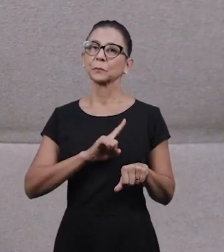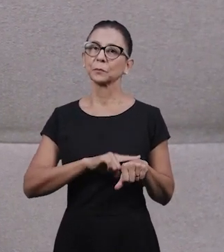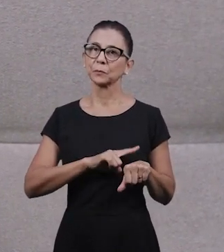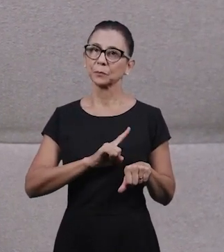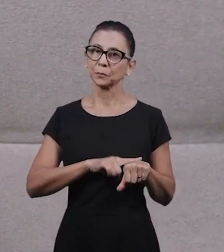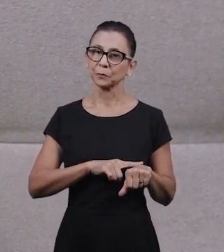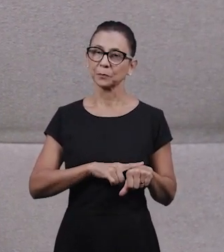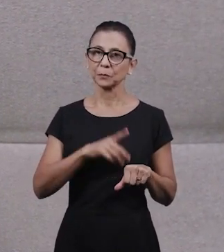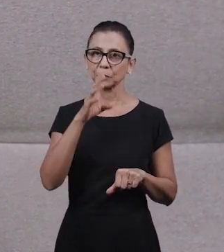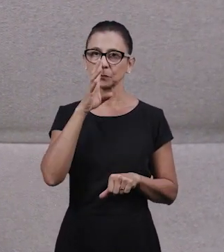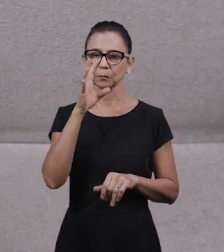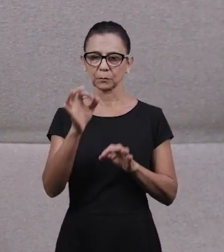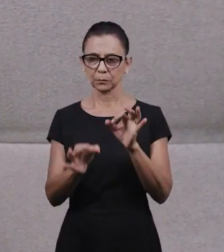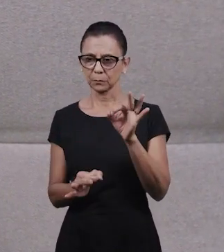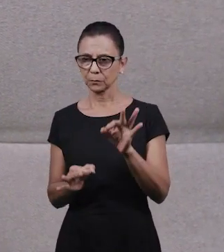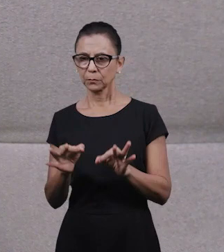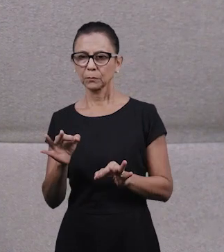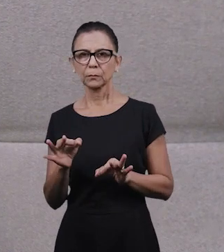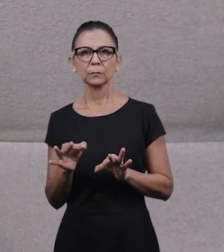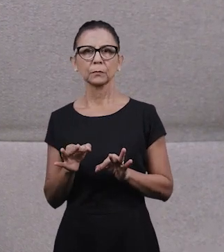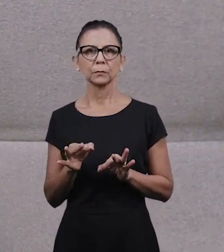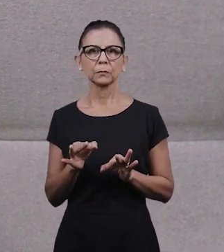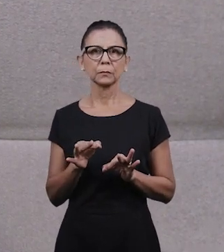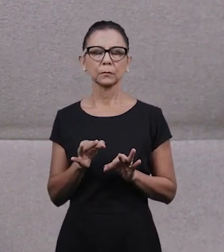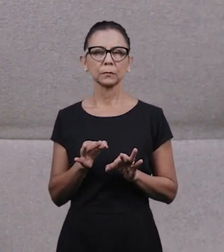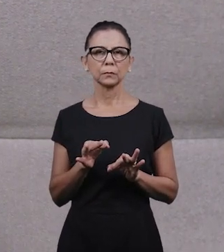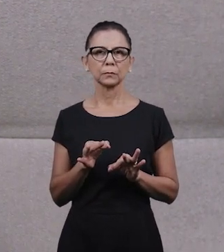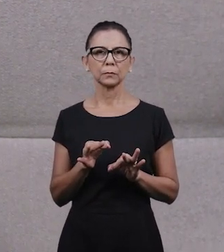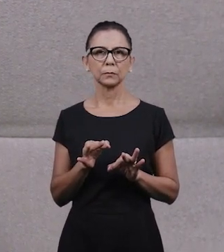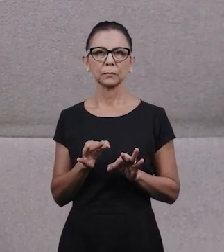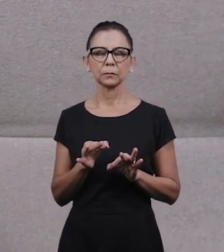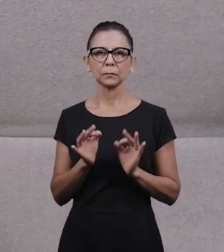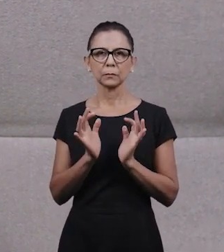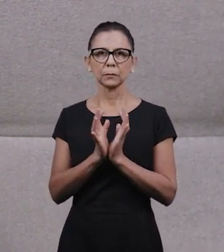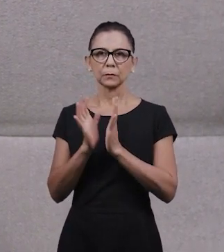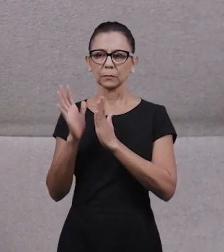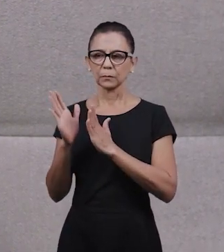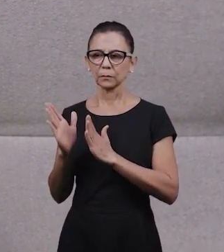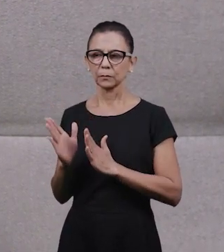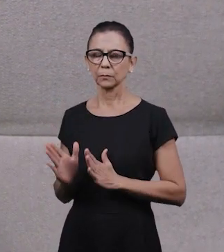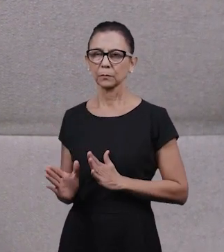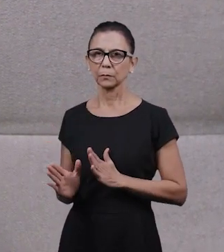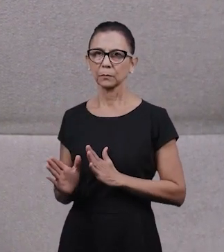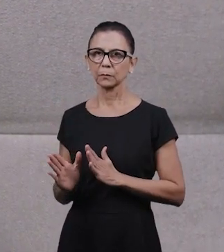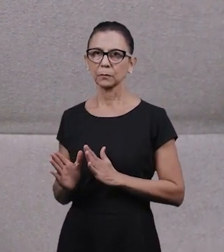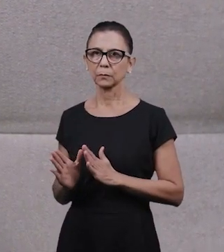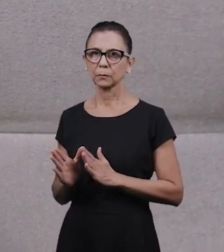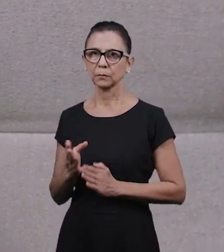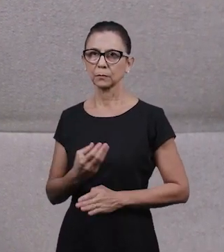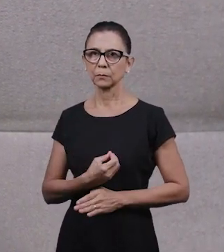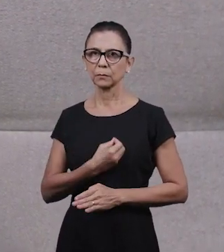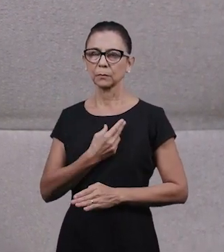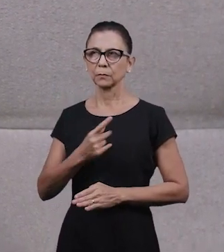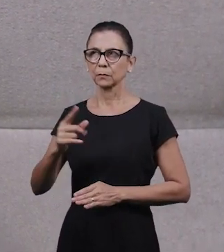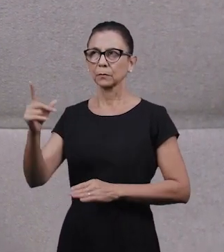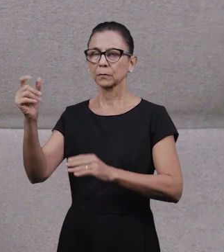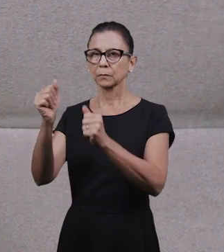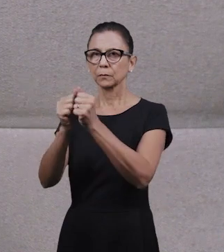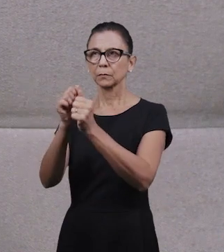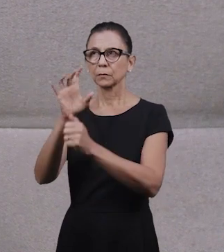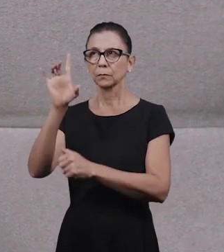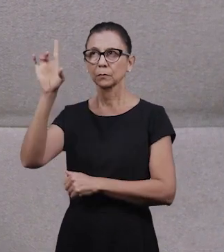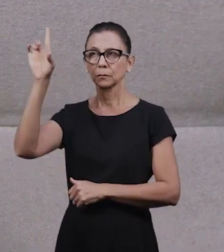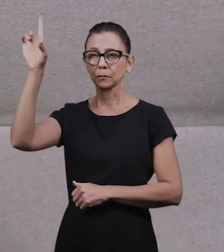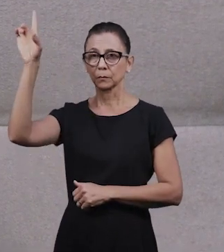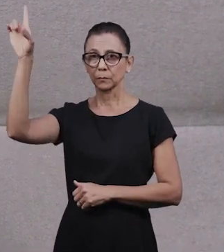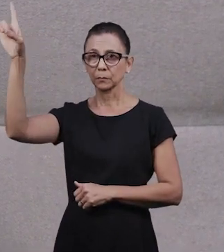séparation sera faite. Et dans un jugement, le fidèle vivra l'éternité avec Dieu. Et le